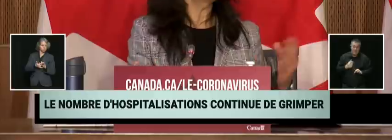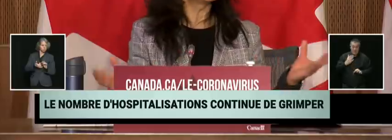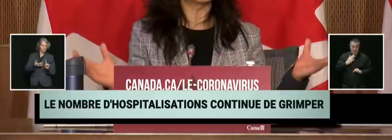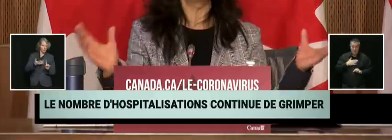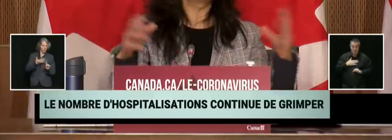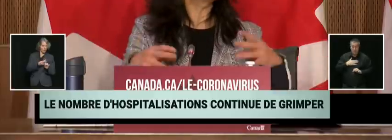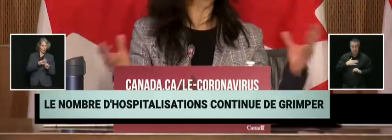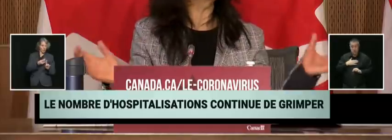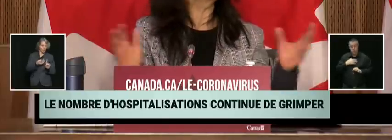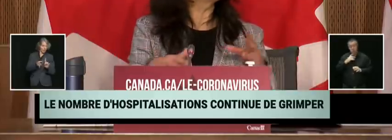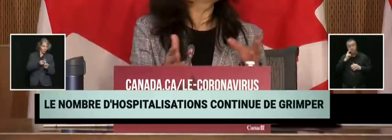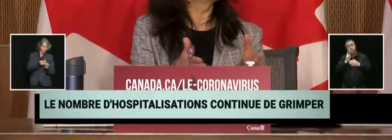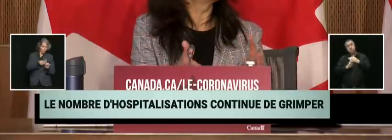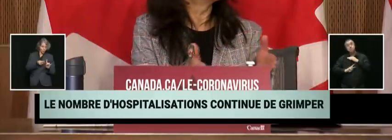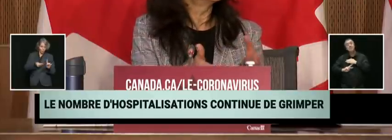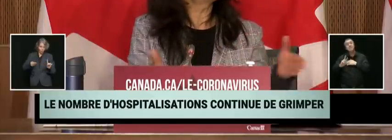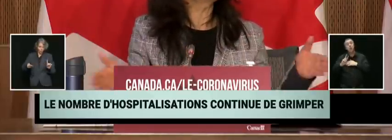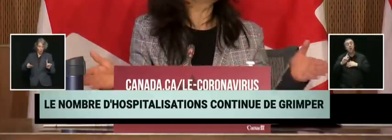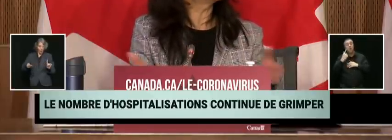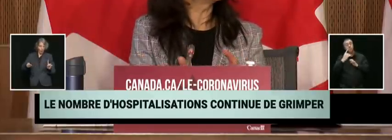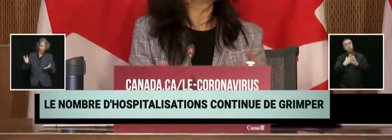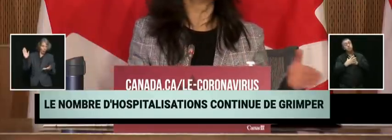modélisations, on peut ajouter plusieurs